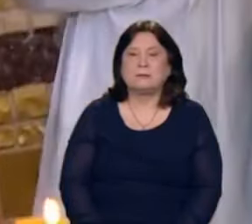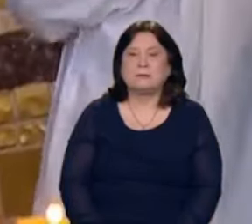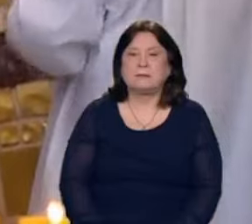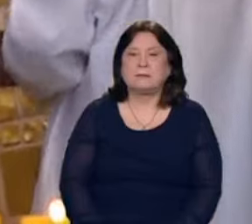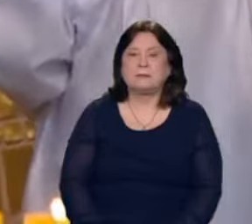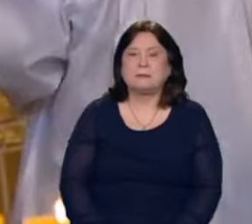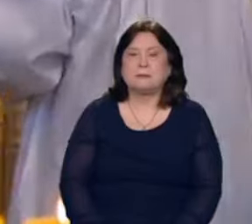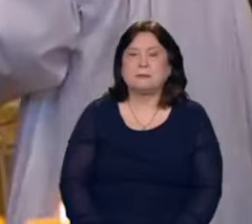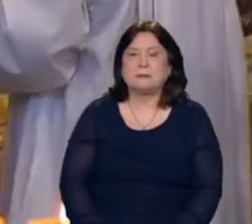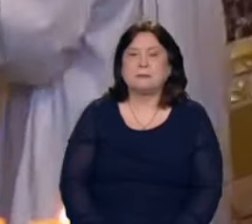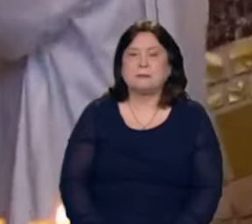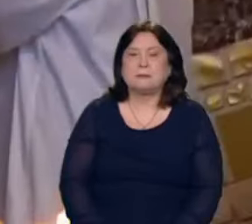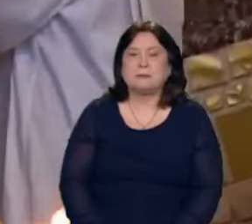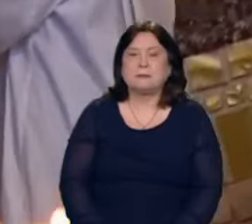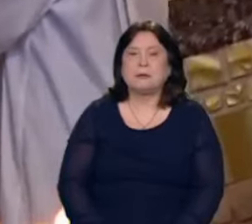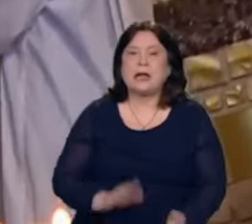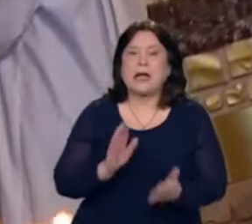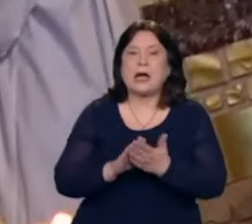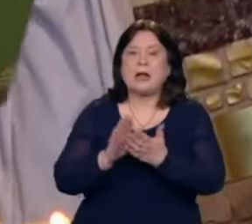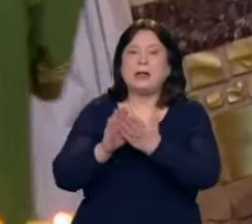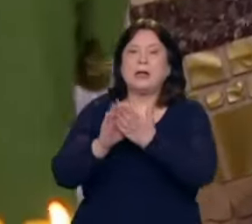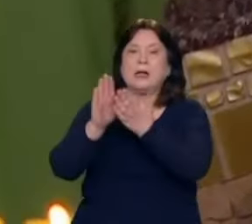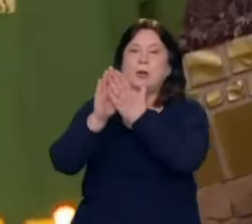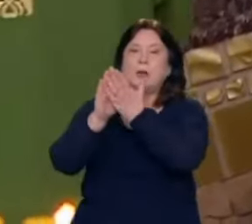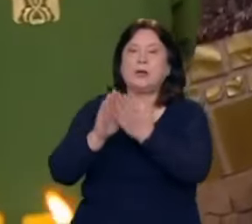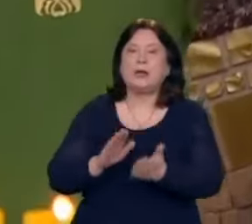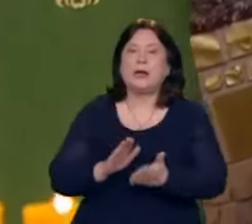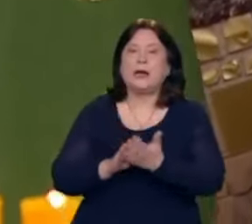Chryste Alleluja